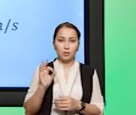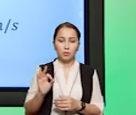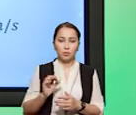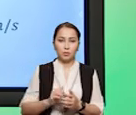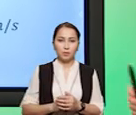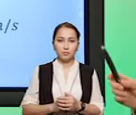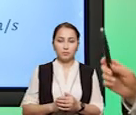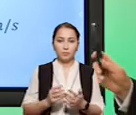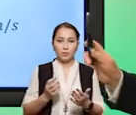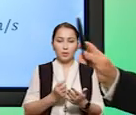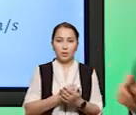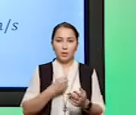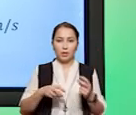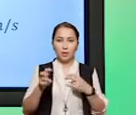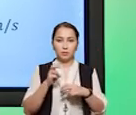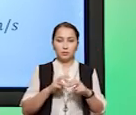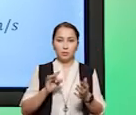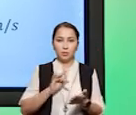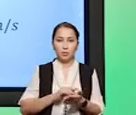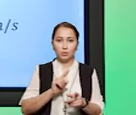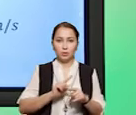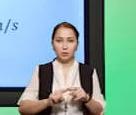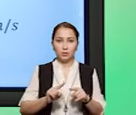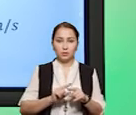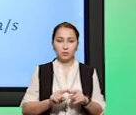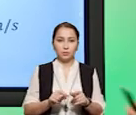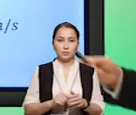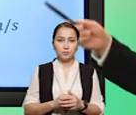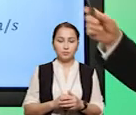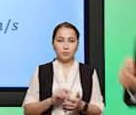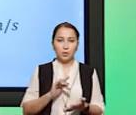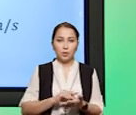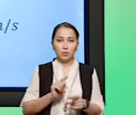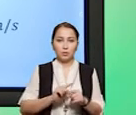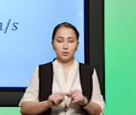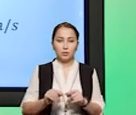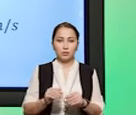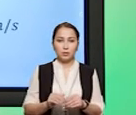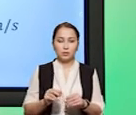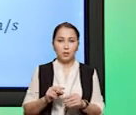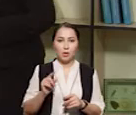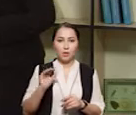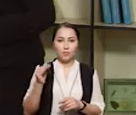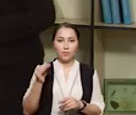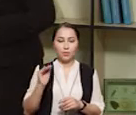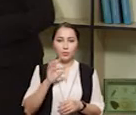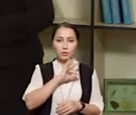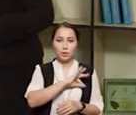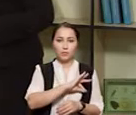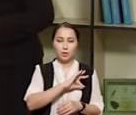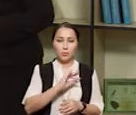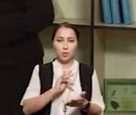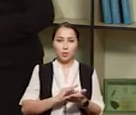molga. Topish kerak va o'rtacha tezligini. O'rtacha tezlik formulasidan foydalaniladi va